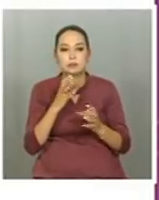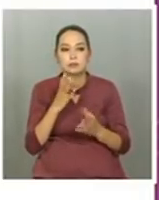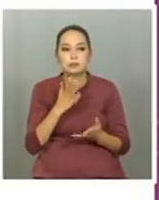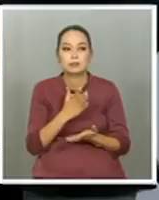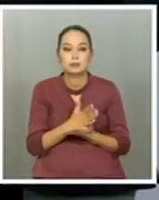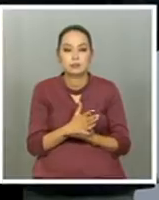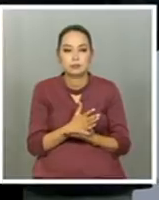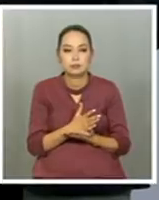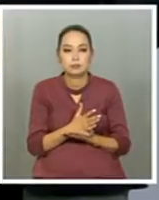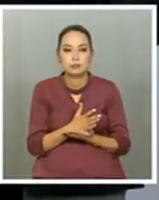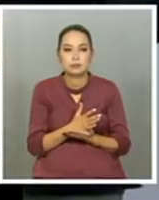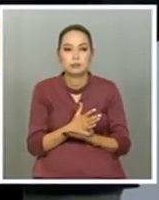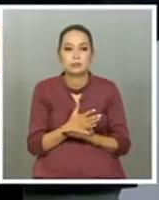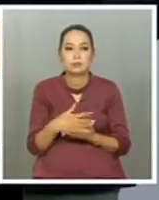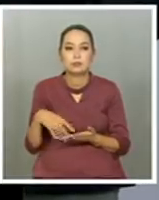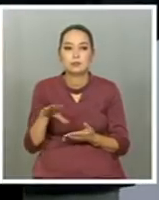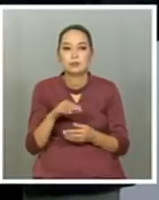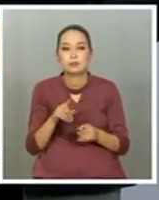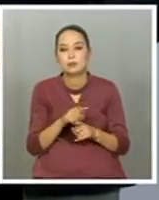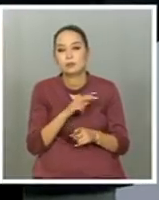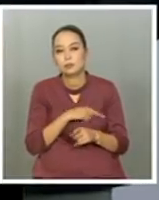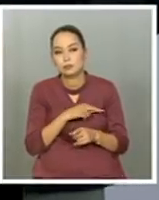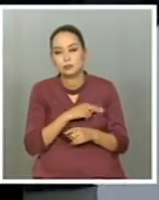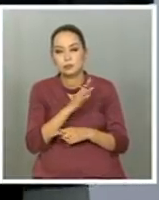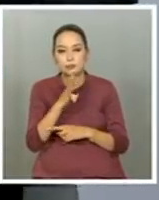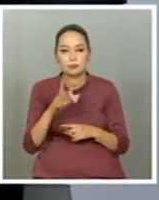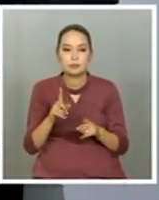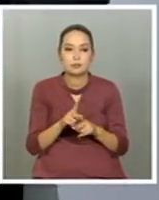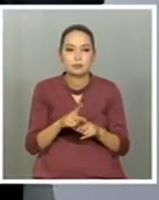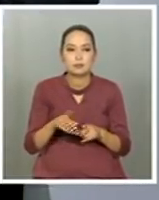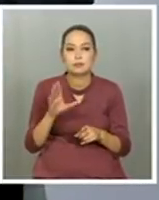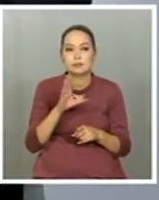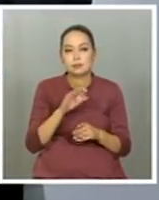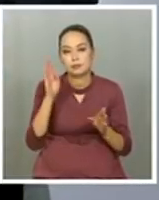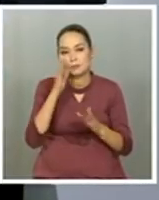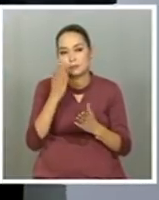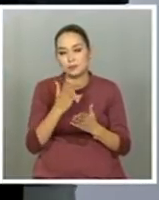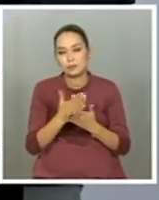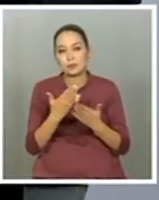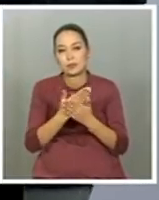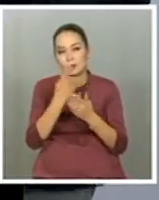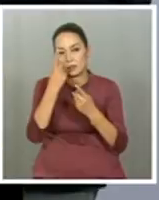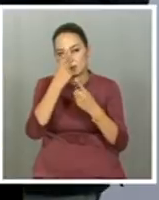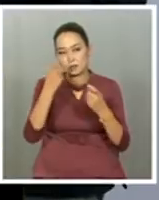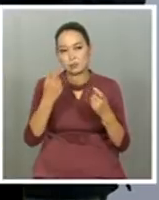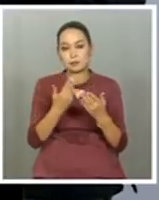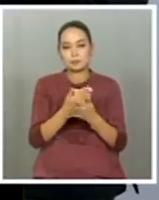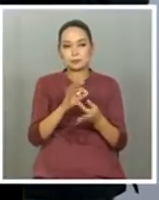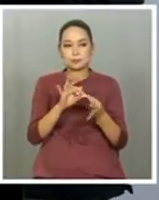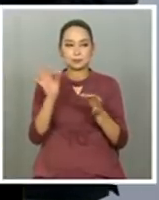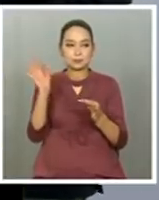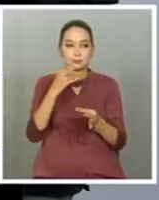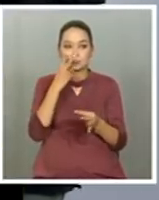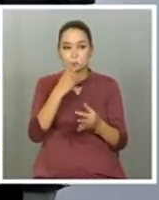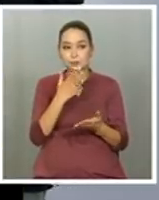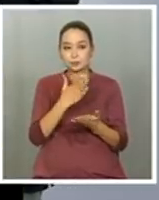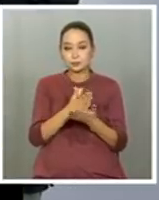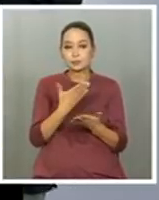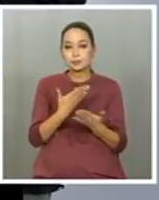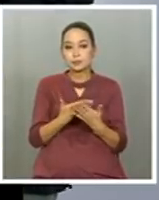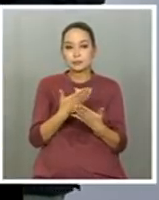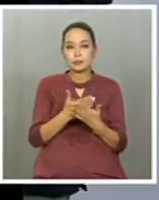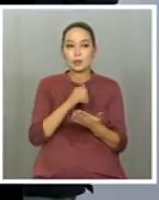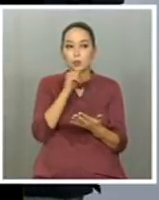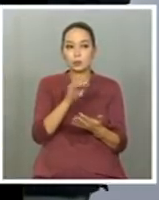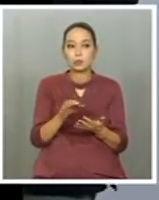еді, көптеген жануарларымыз, өсімдіктеріміз жойылып кетуші еді. Мұны бұқаралық ақпараттық құралдарда осындай деректер кездестіруге болады. Мәселен, Қостанай